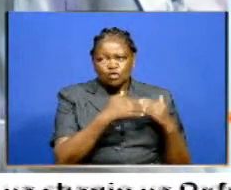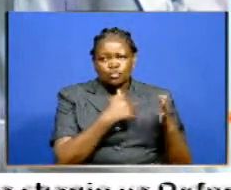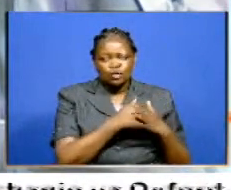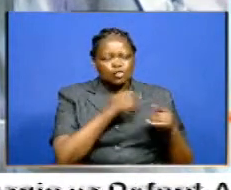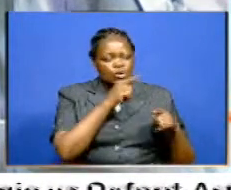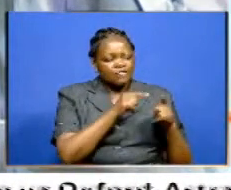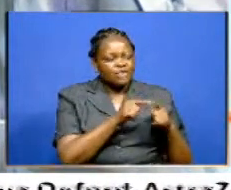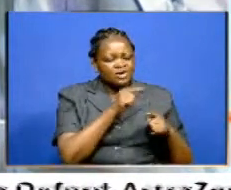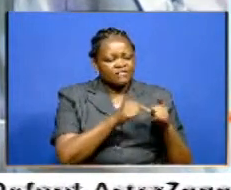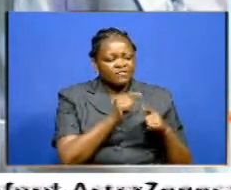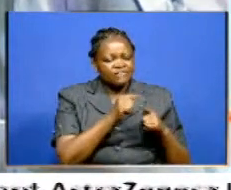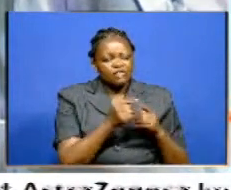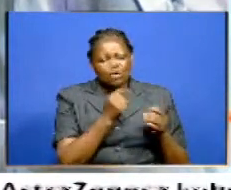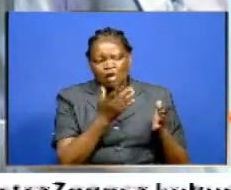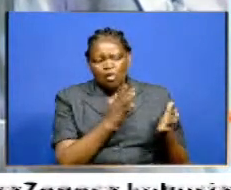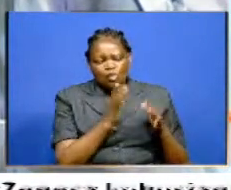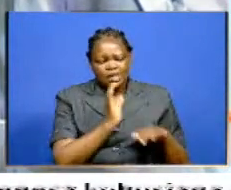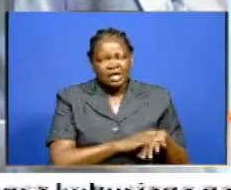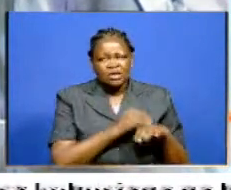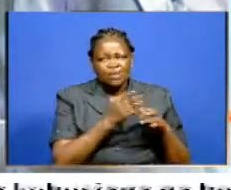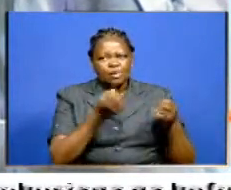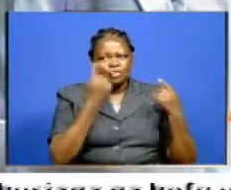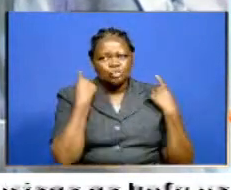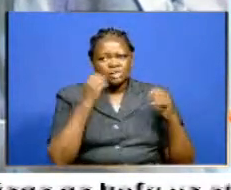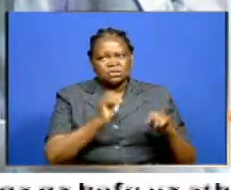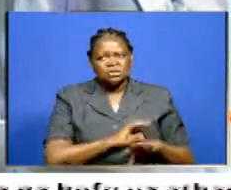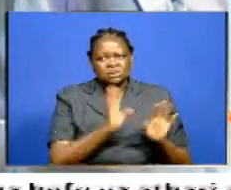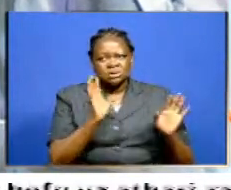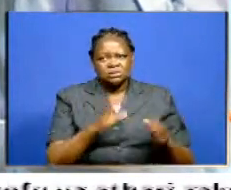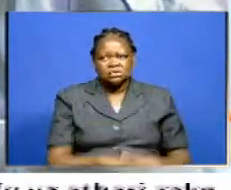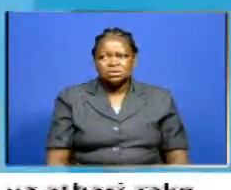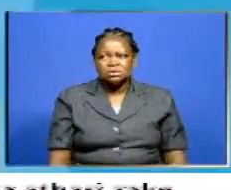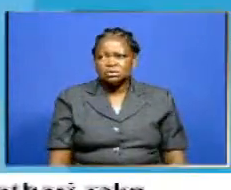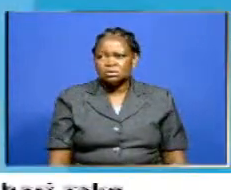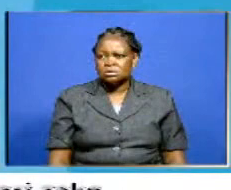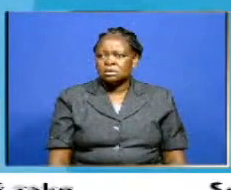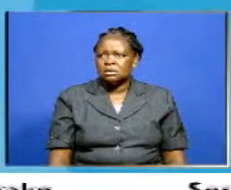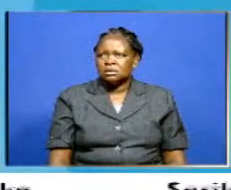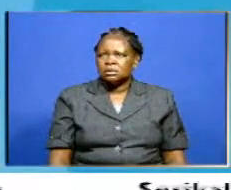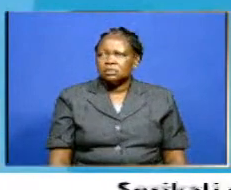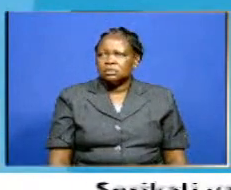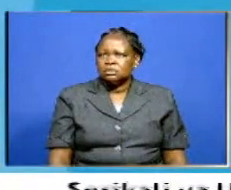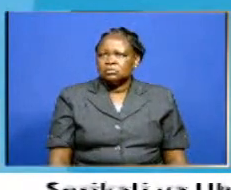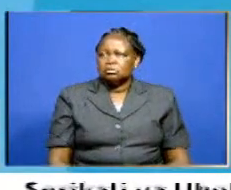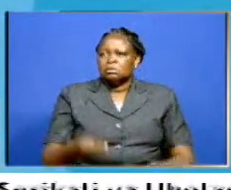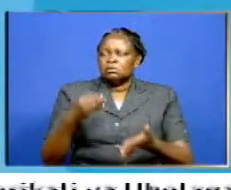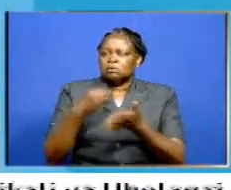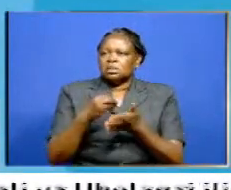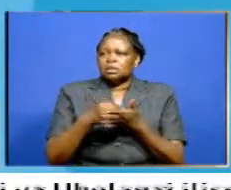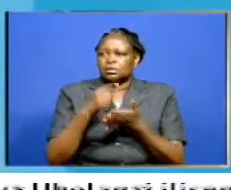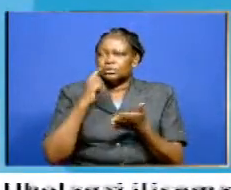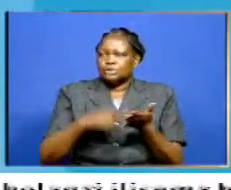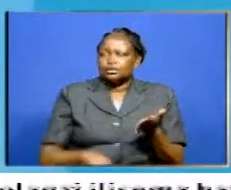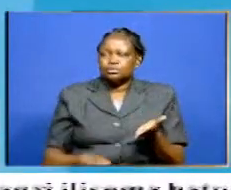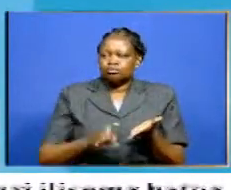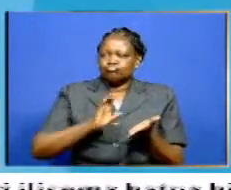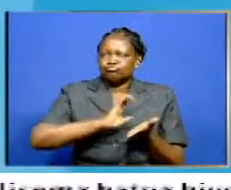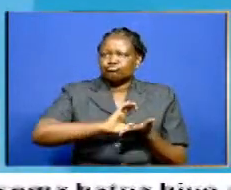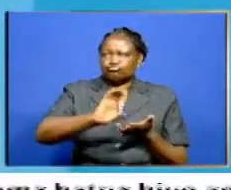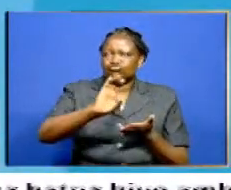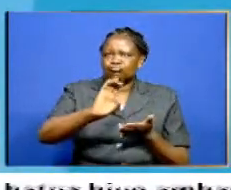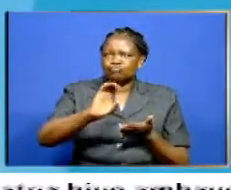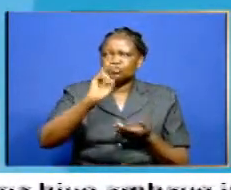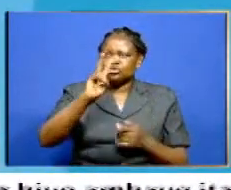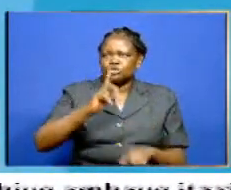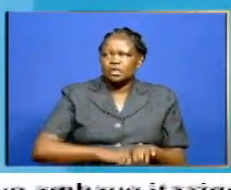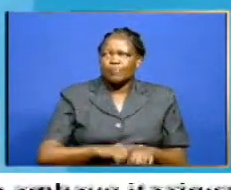anagawanywa kwa kivipi yani? Nataka kuelewa hapo kwanza. Hizo pesa kwa kimombo tunasema disbursement, huwa zinakuja mara mbili,